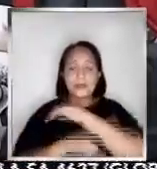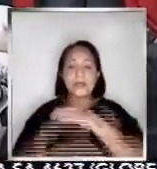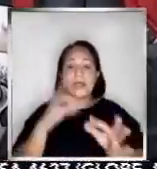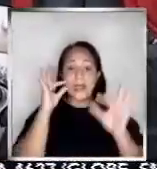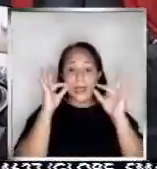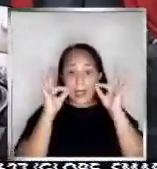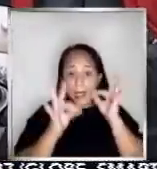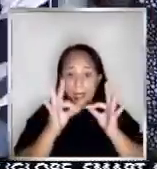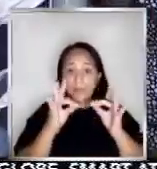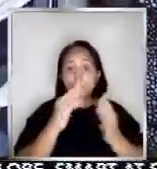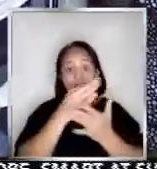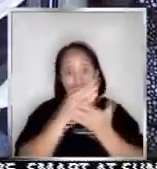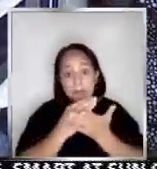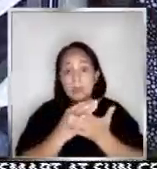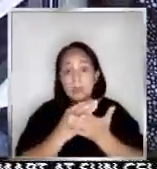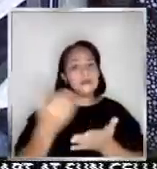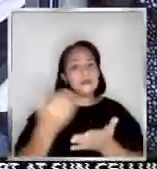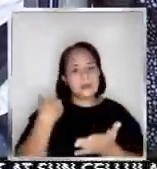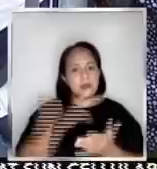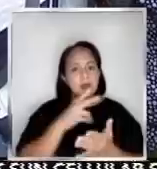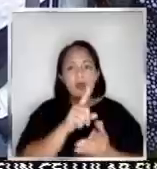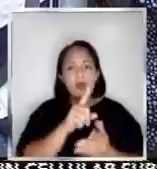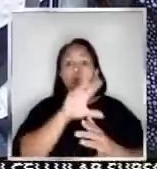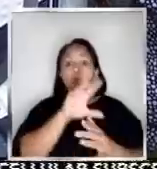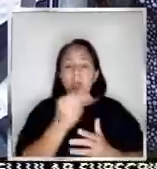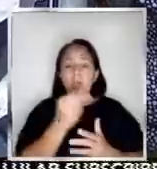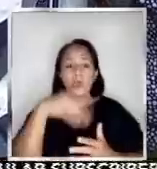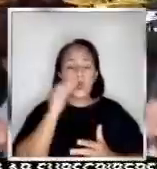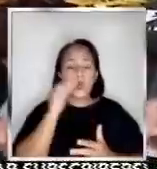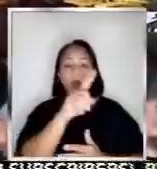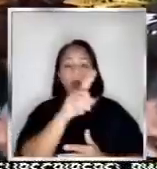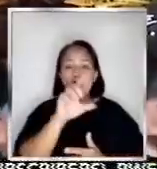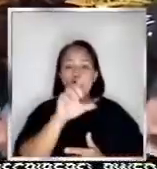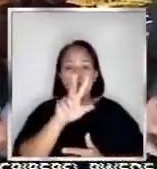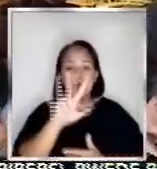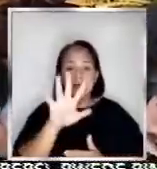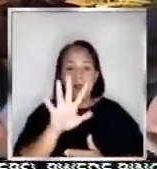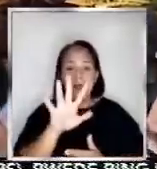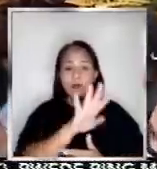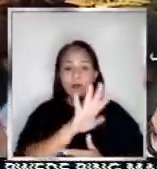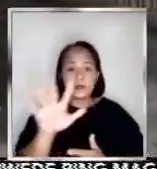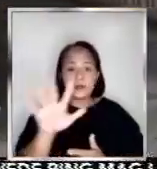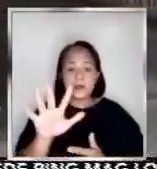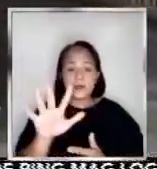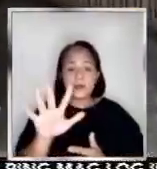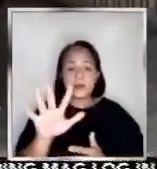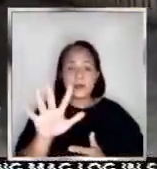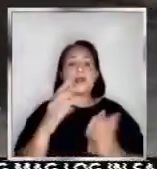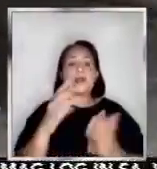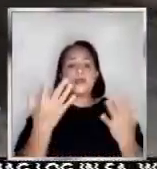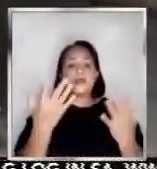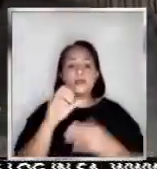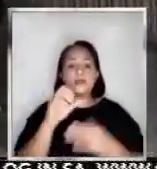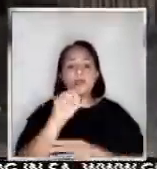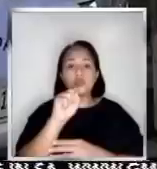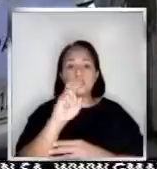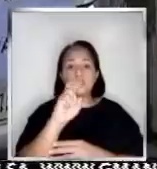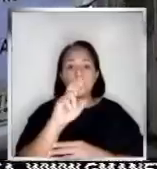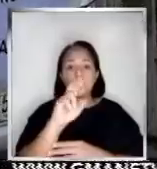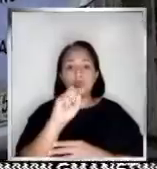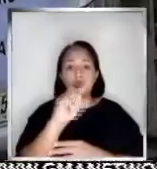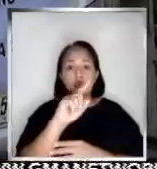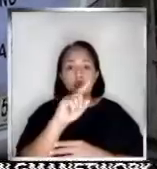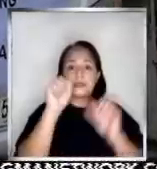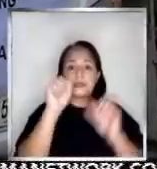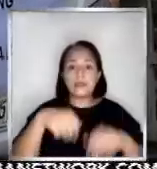ang 155 na LSI naman na taga Barcelona, Sorsogon, makakauwi na ngayong araw dahil sa Biyahenihan program ng League